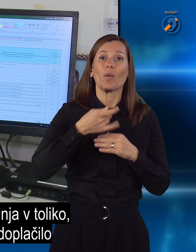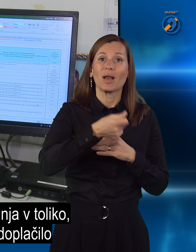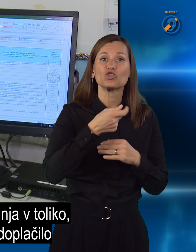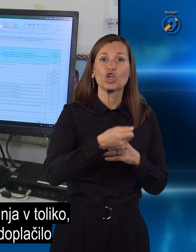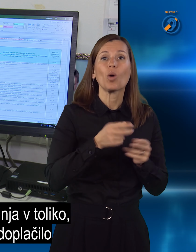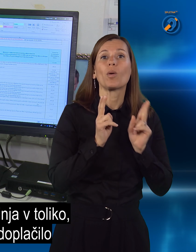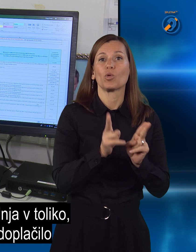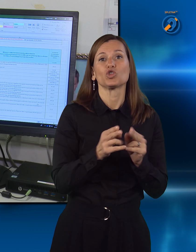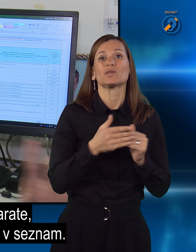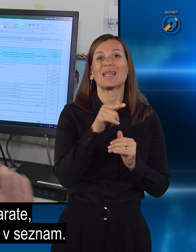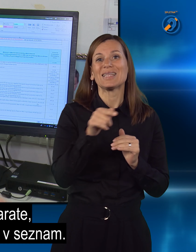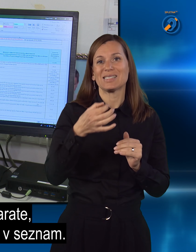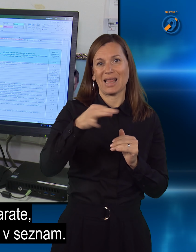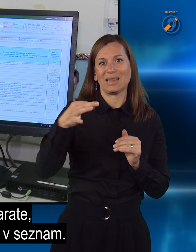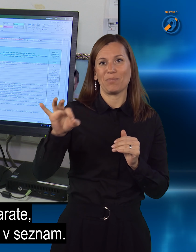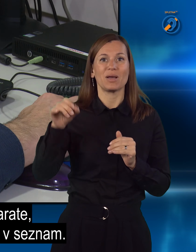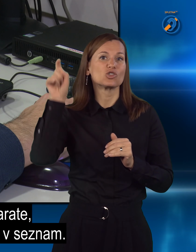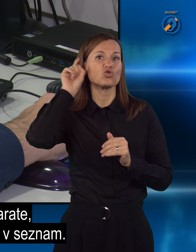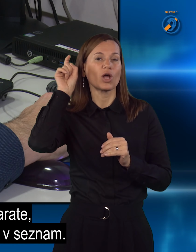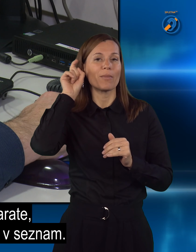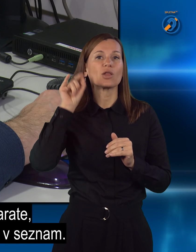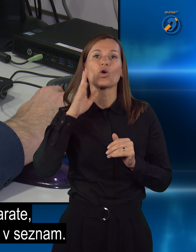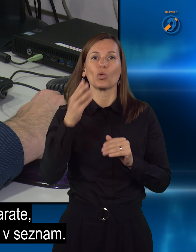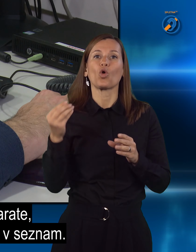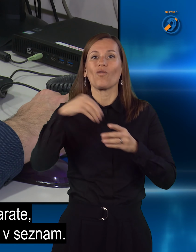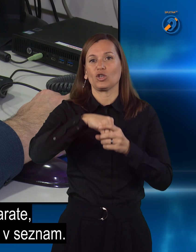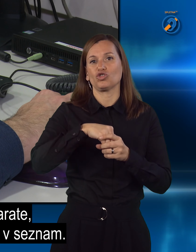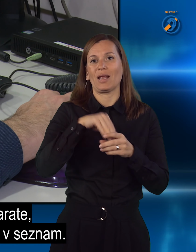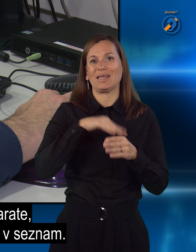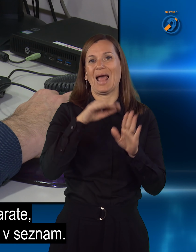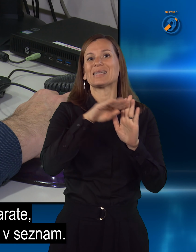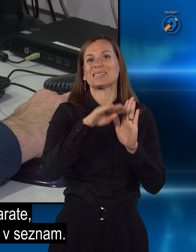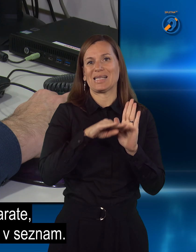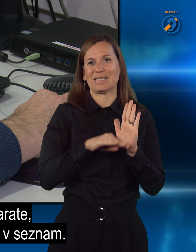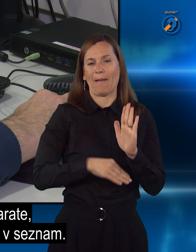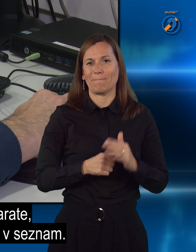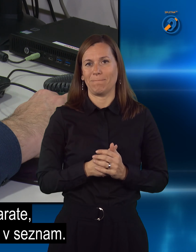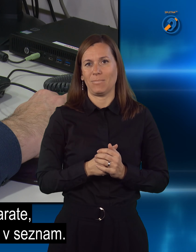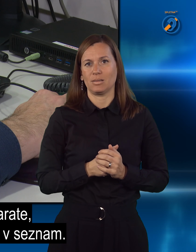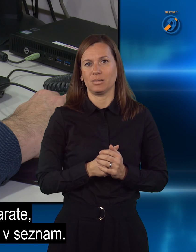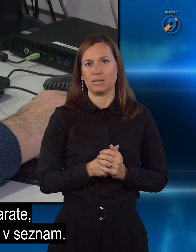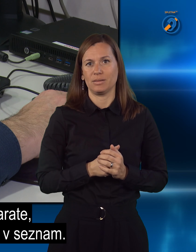doplačilo bo možno za tiste tipe slušnih aparatov, ki bodo uvrščeni v seznam.